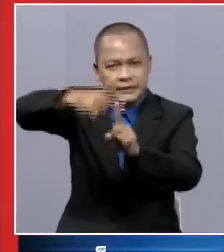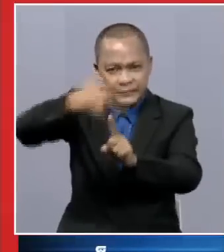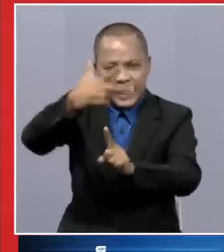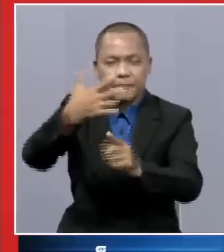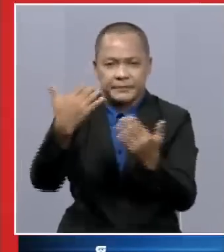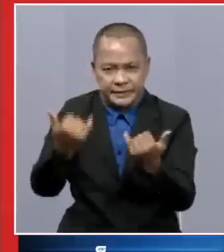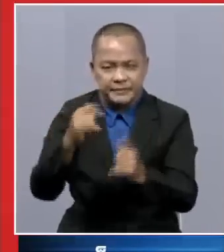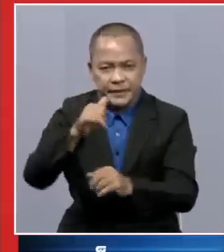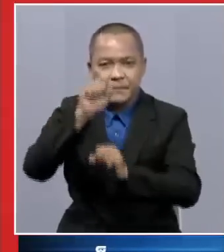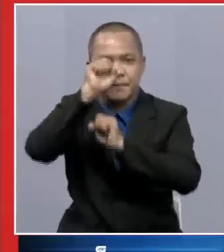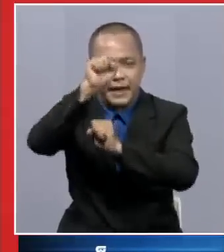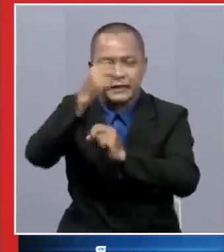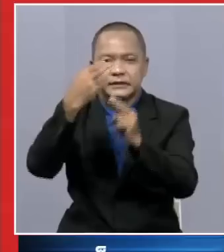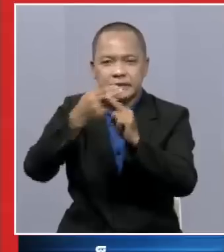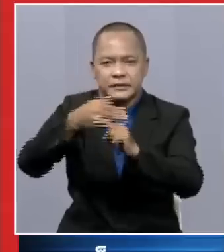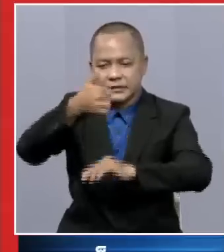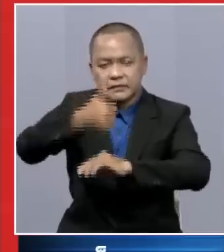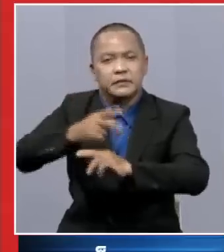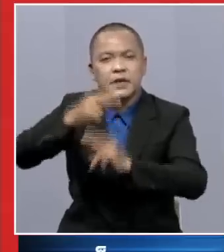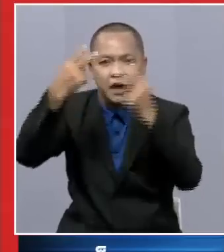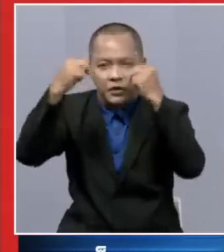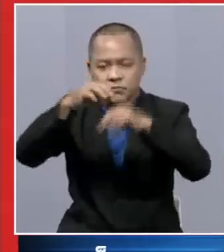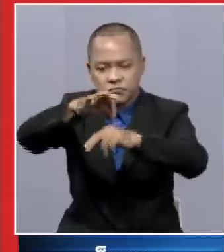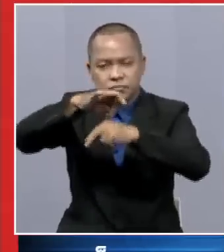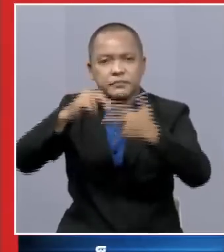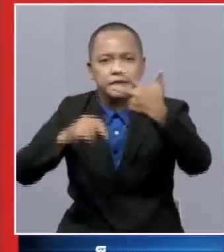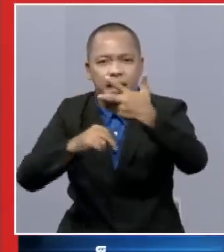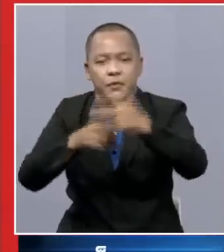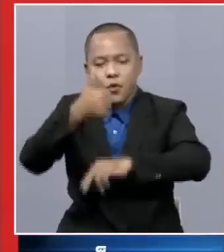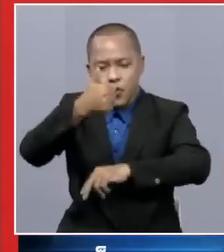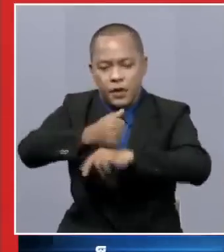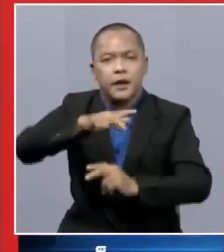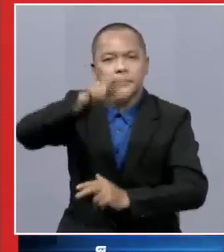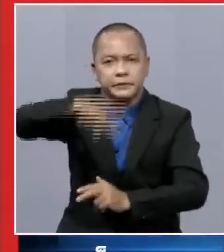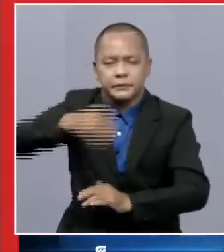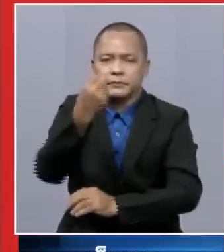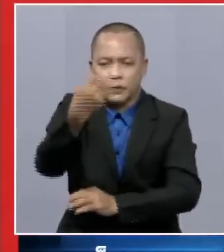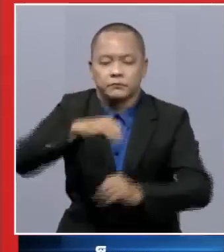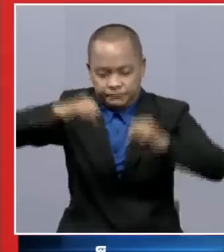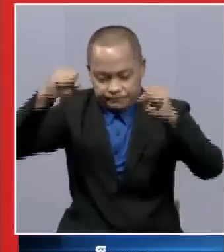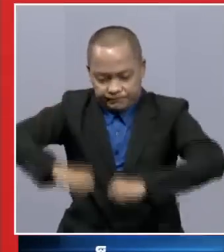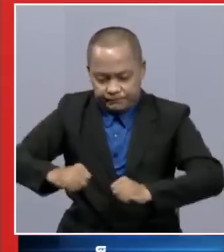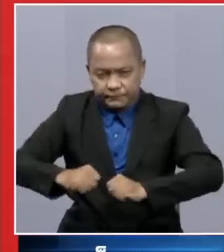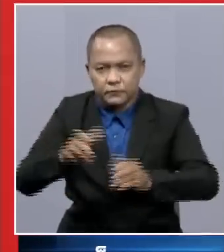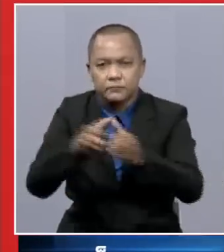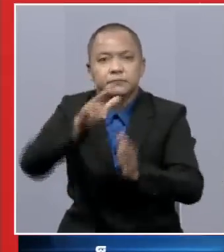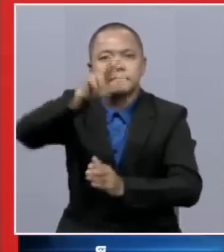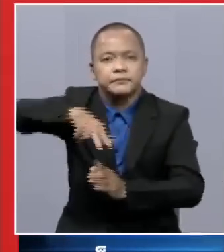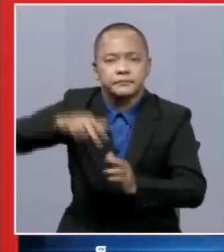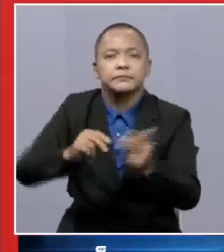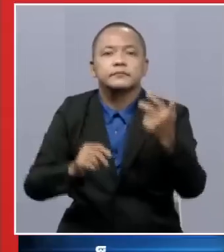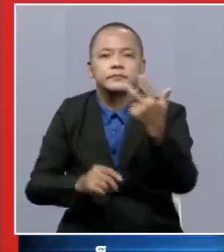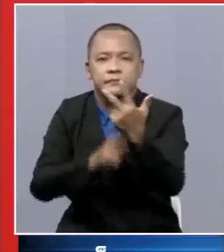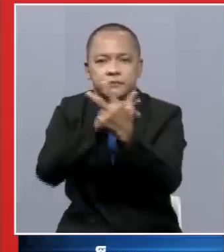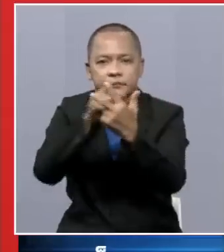ที่จะถึงนี้นะคะที่จะมีการประกาศคุณหมอชนน่านสีแก้วหัวหน้าพรรคเพื่อไทยบอกแบบนี้นะคะว่ายืนยันแคนดิเดตของพรรคเพื่อไทยเนี่ยมี3